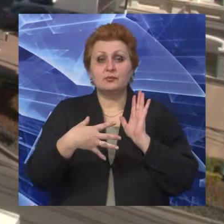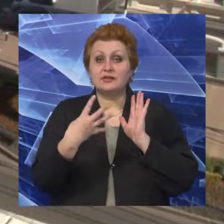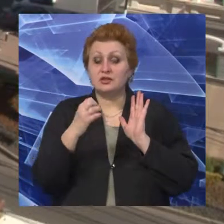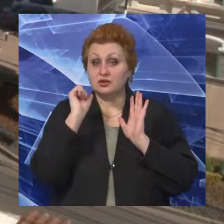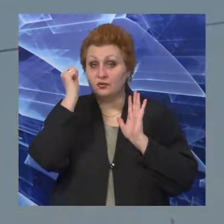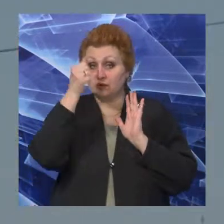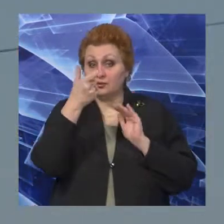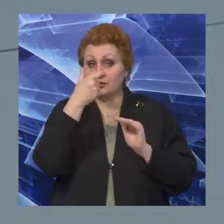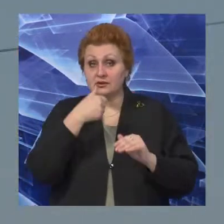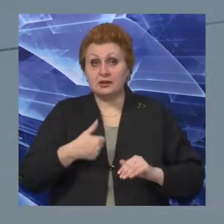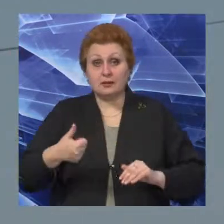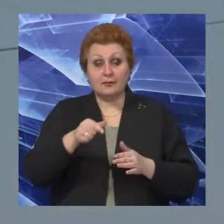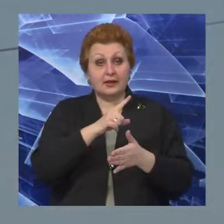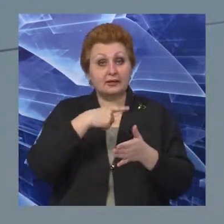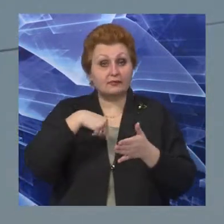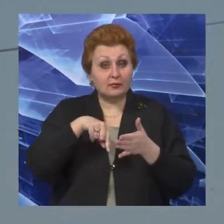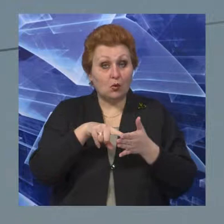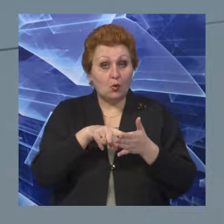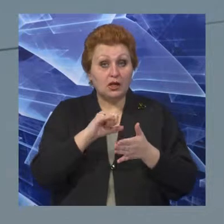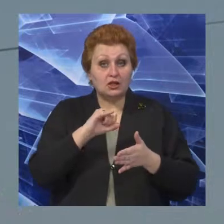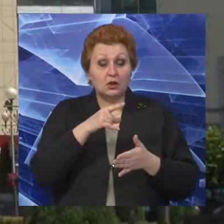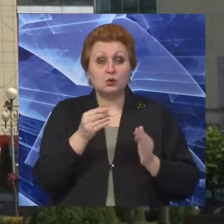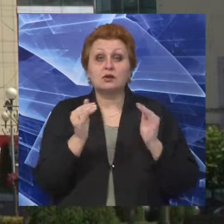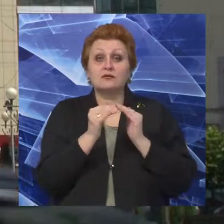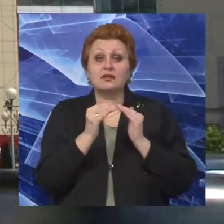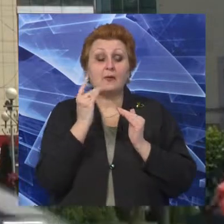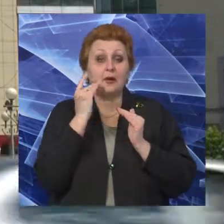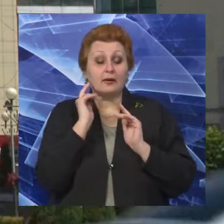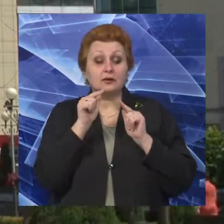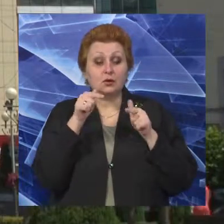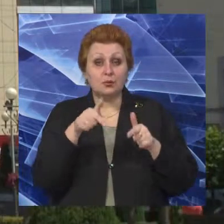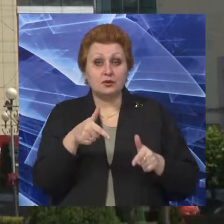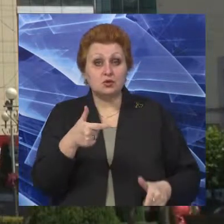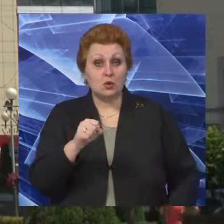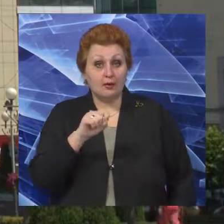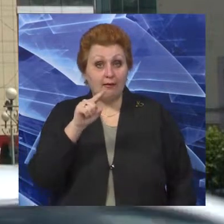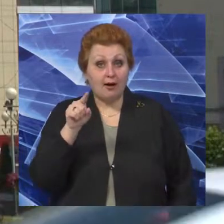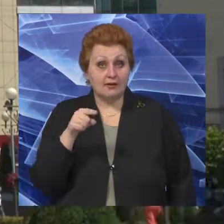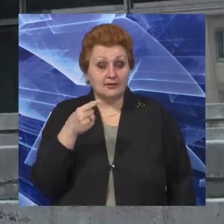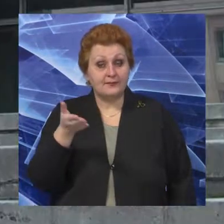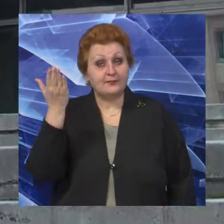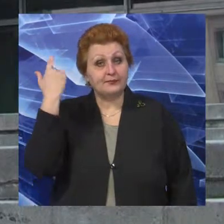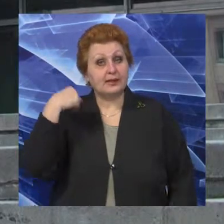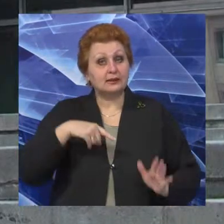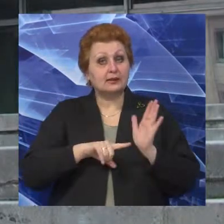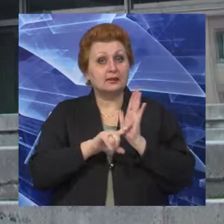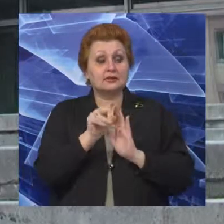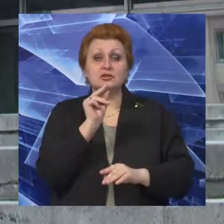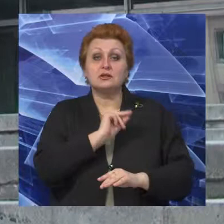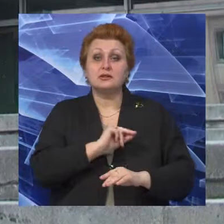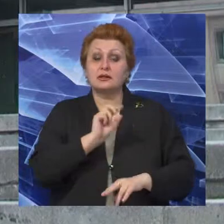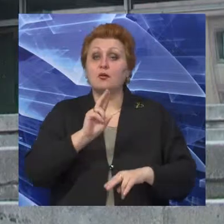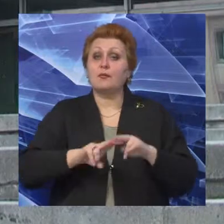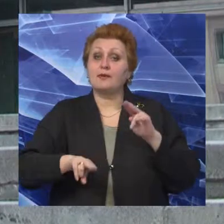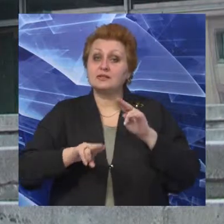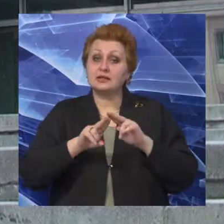году краевой центр стал первым городом на юге России, в дома которого по трубам пришло голубое топливо. Тогда начались масштабные работы